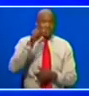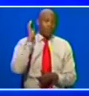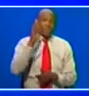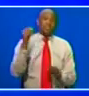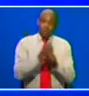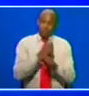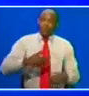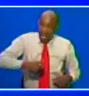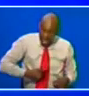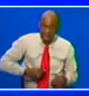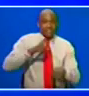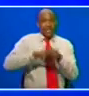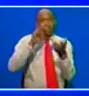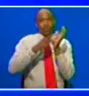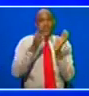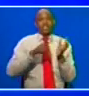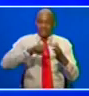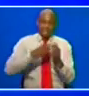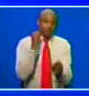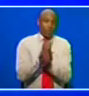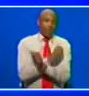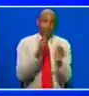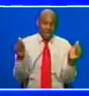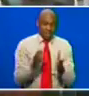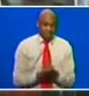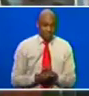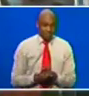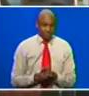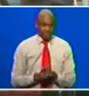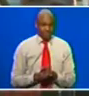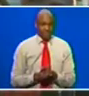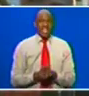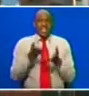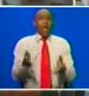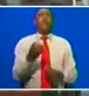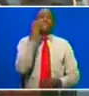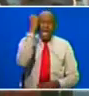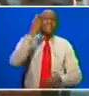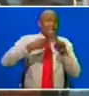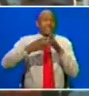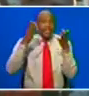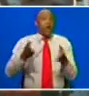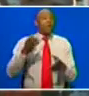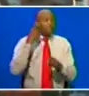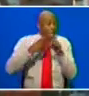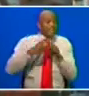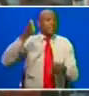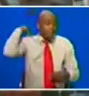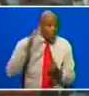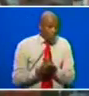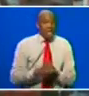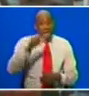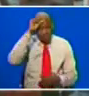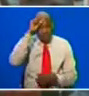go hungry once the project is operational. Nani ya miaka mitano ilopita,